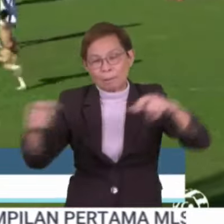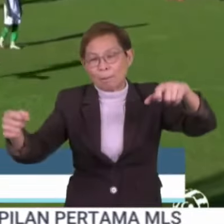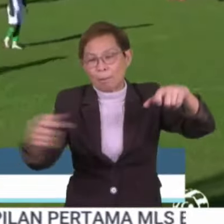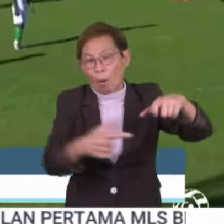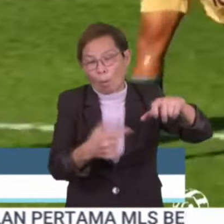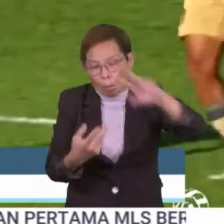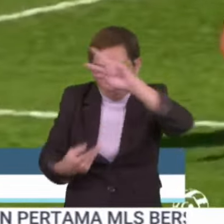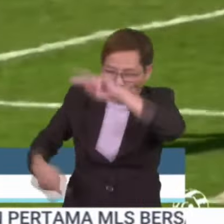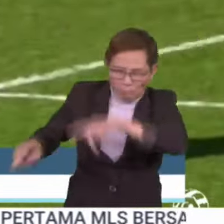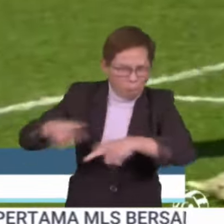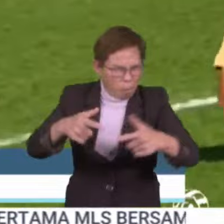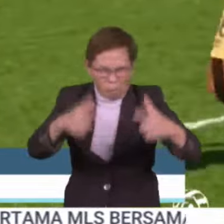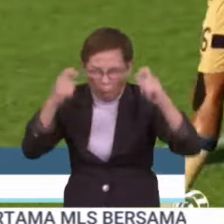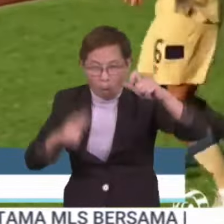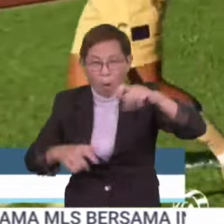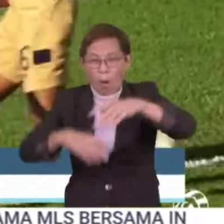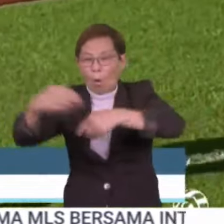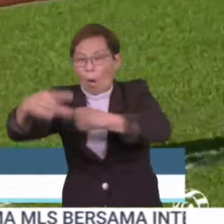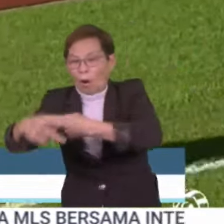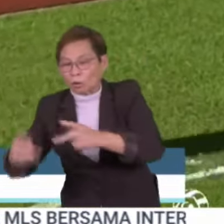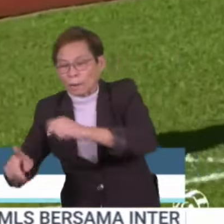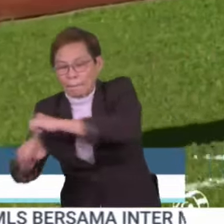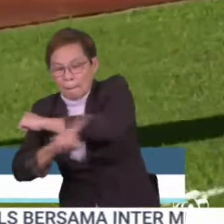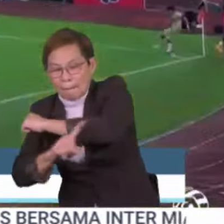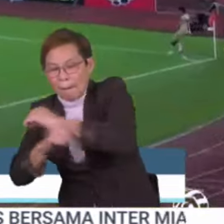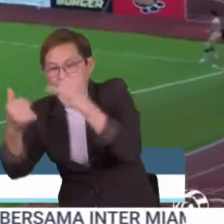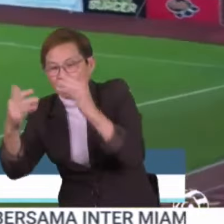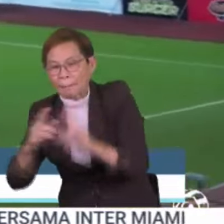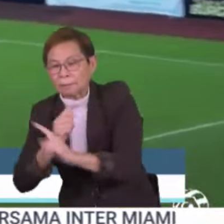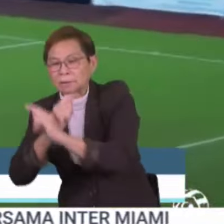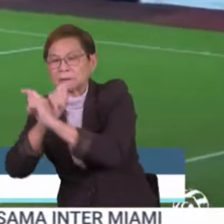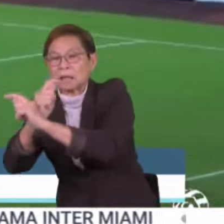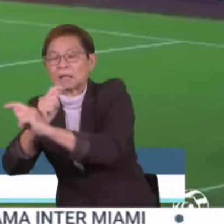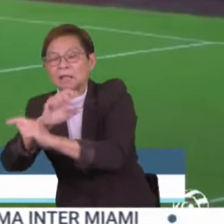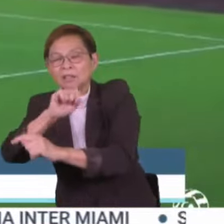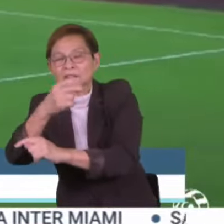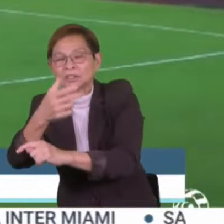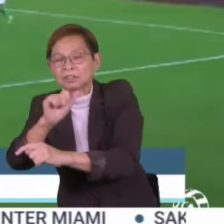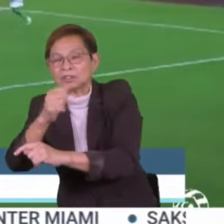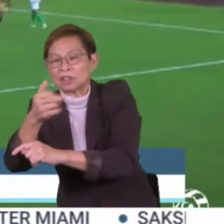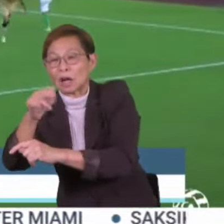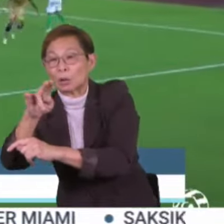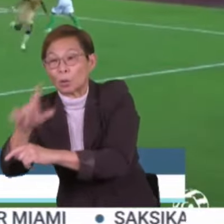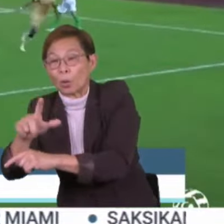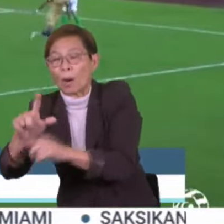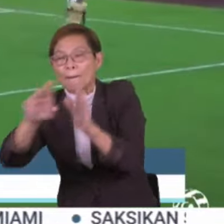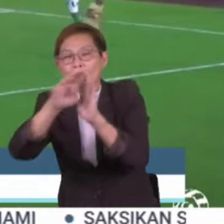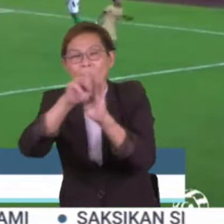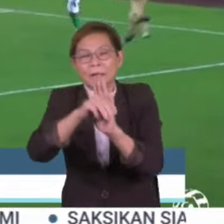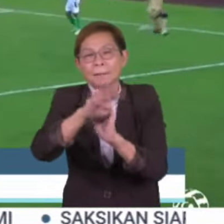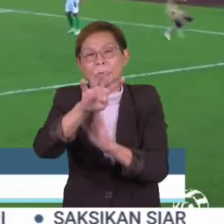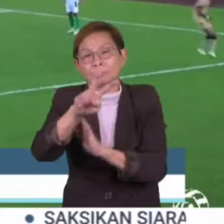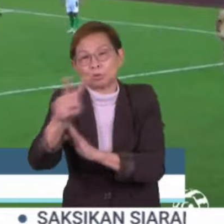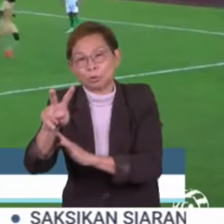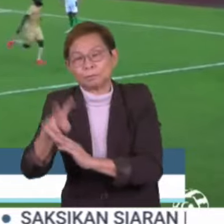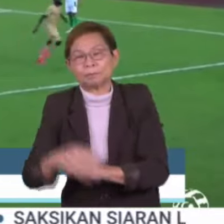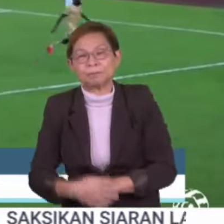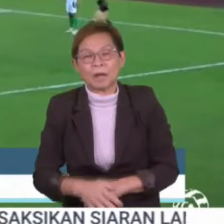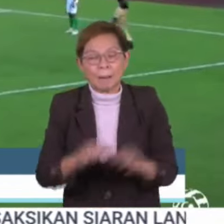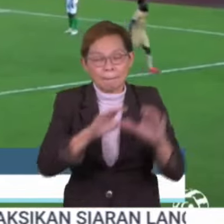jembatan kencang dari luar kota penalti Pemain pertahanan Syahrul Nizam Rose Hasni pada menit ke-42